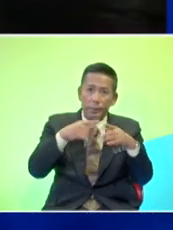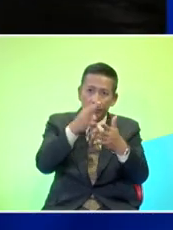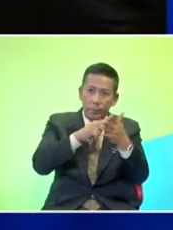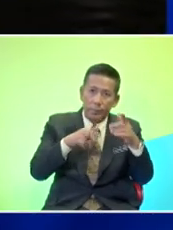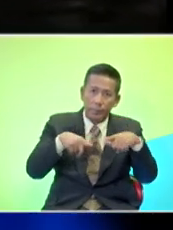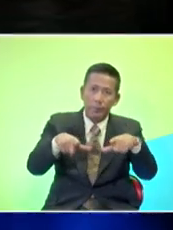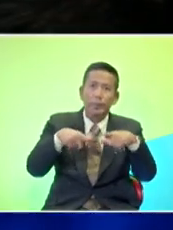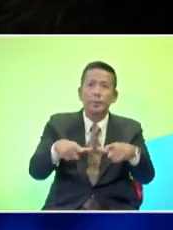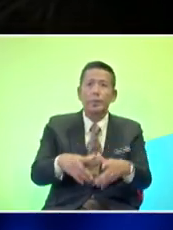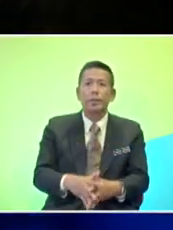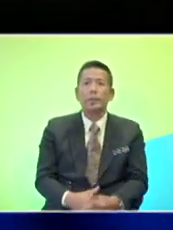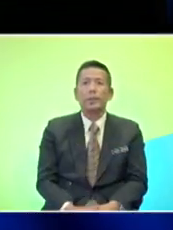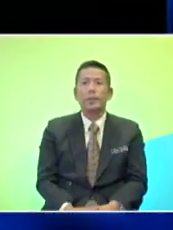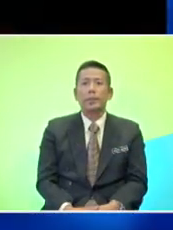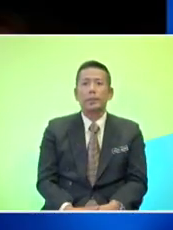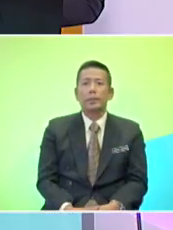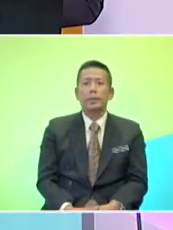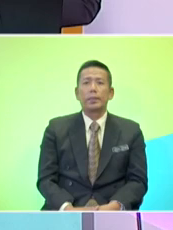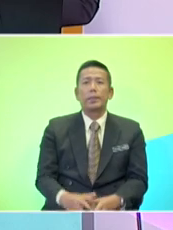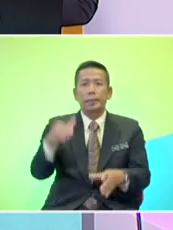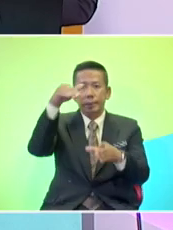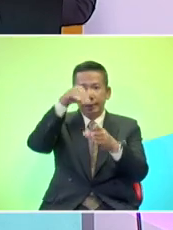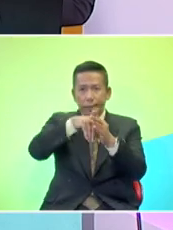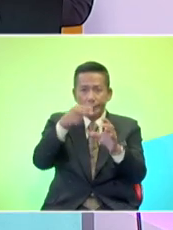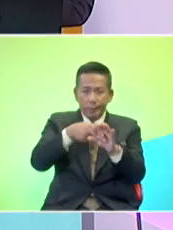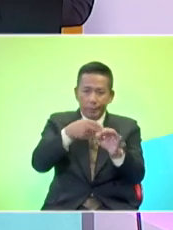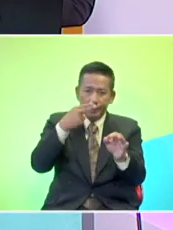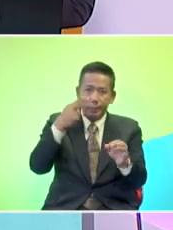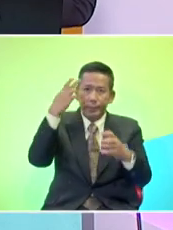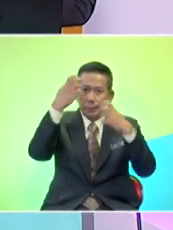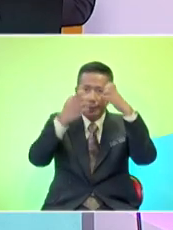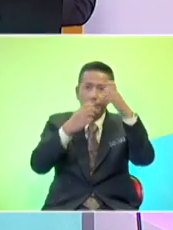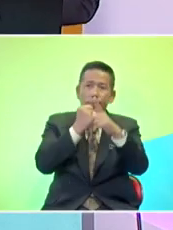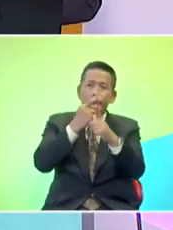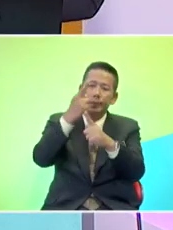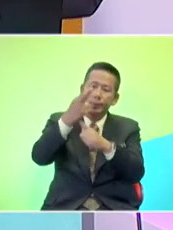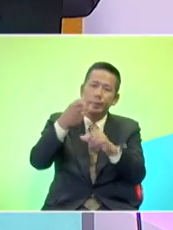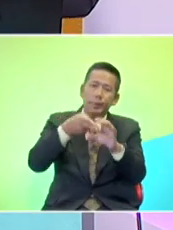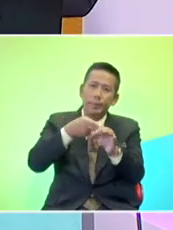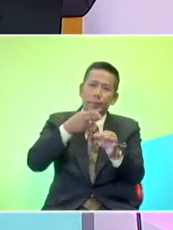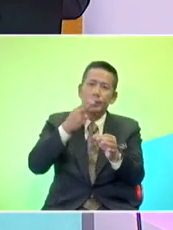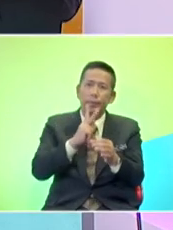lagi dalam penghasilan eksplorasi ataupun menghasilkan